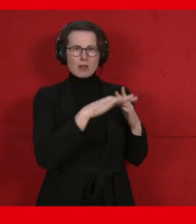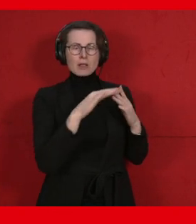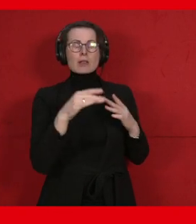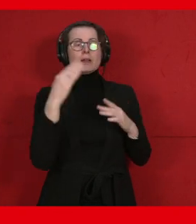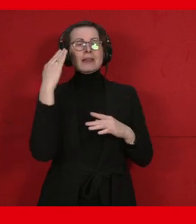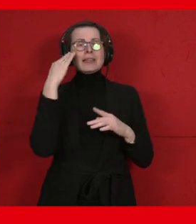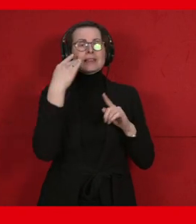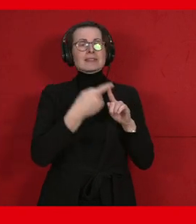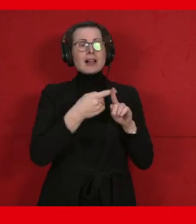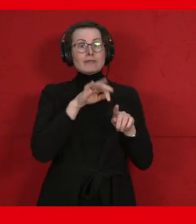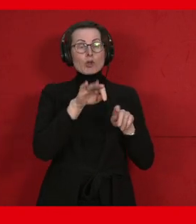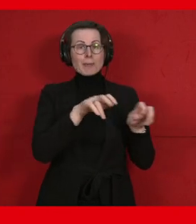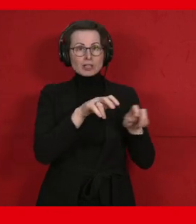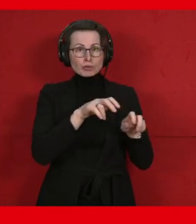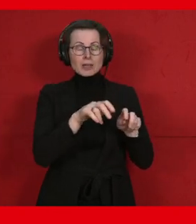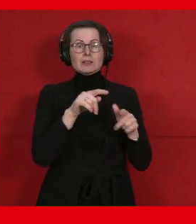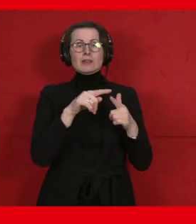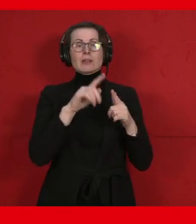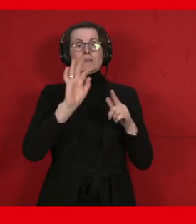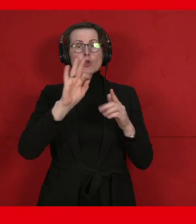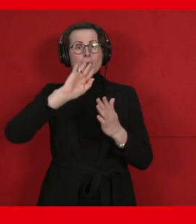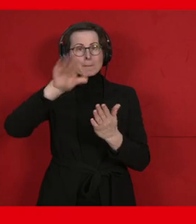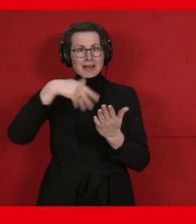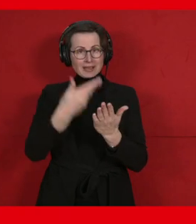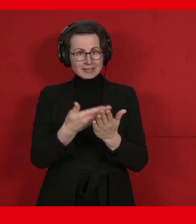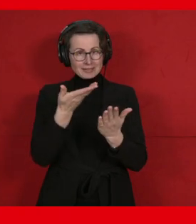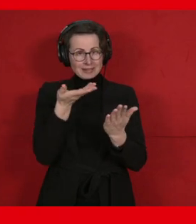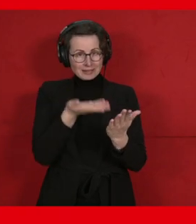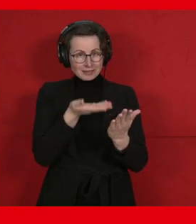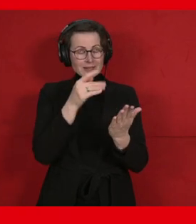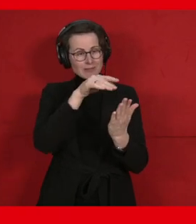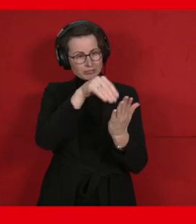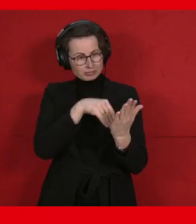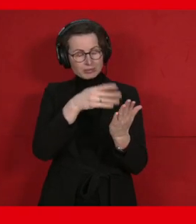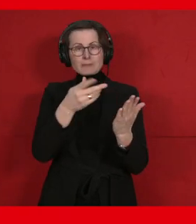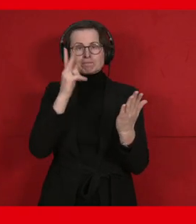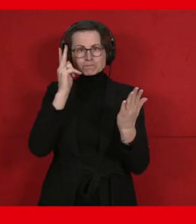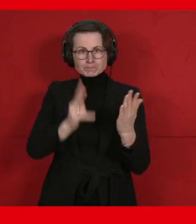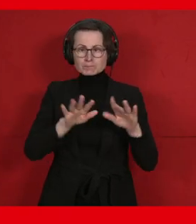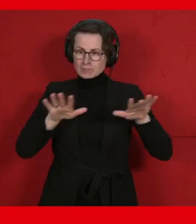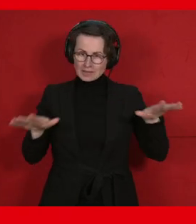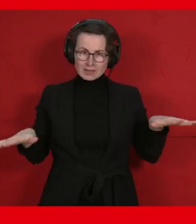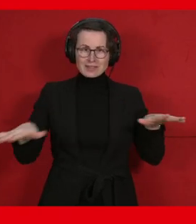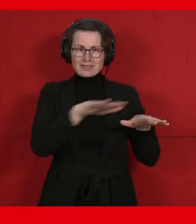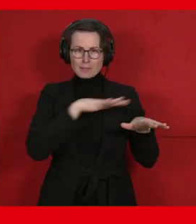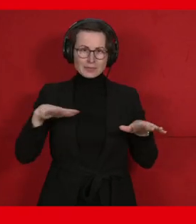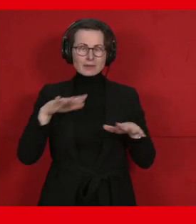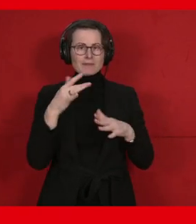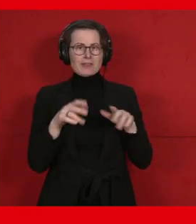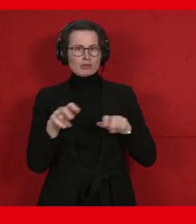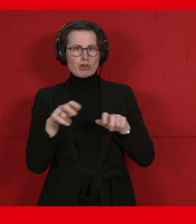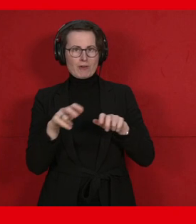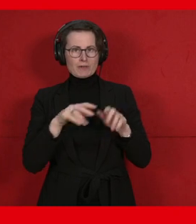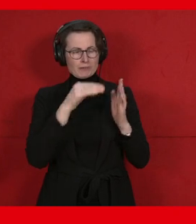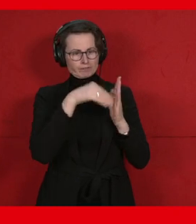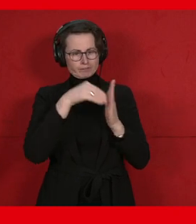Kennzahlen für Management, Kennzahlen für Bilanzierung auch so zu gestalten, dass die gesamte Wirtschaft auch rechenbar erhält,